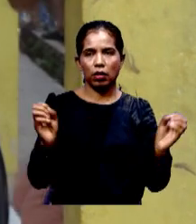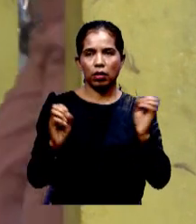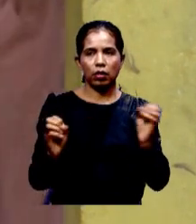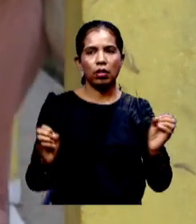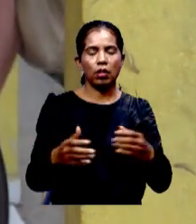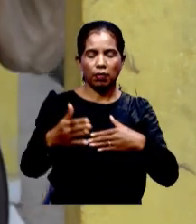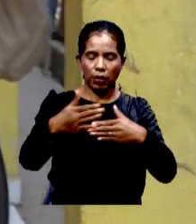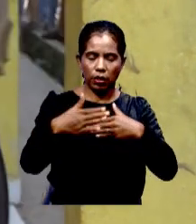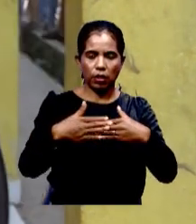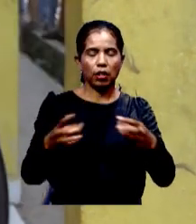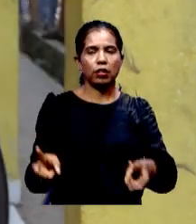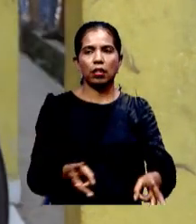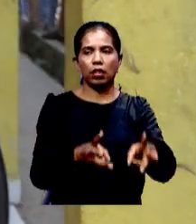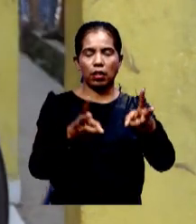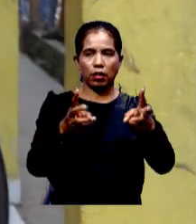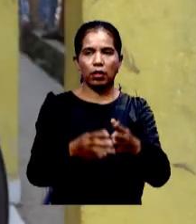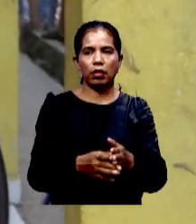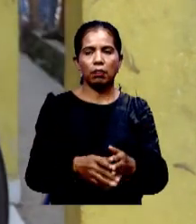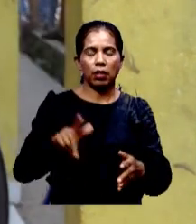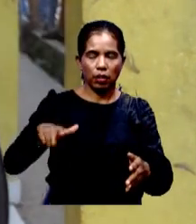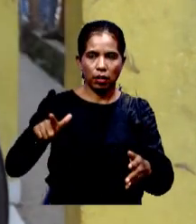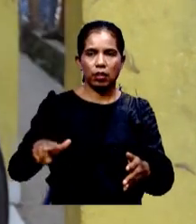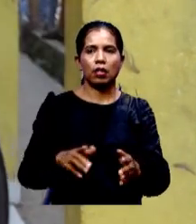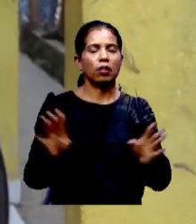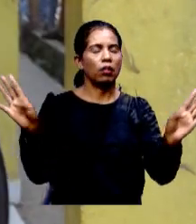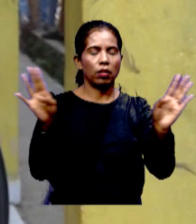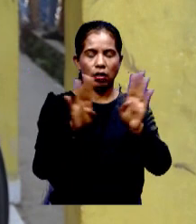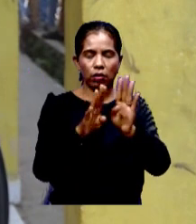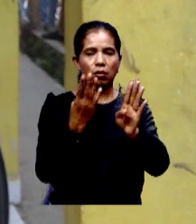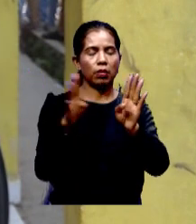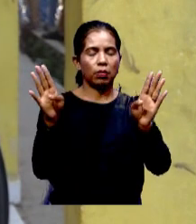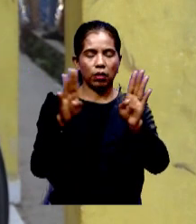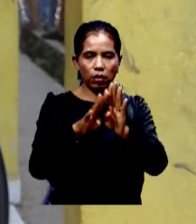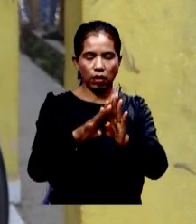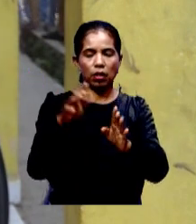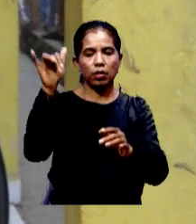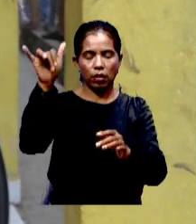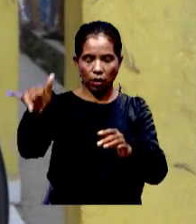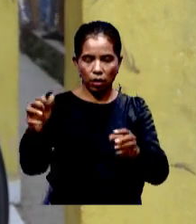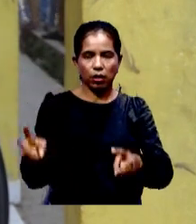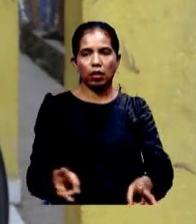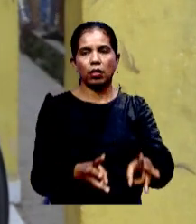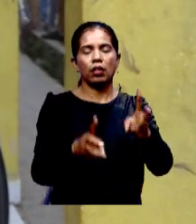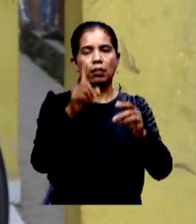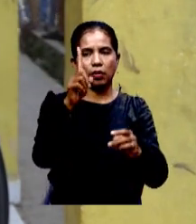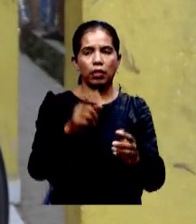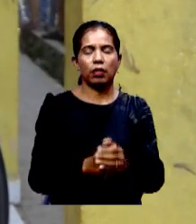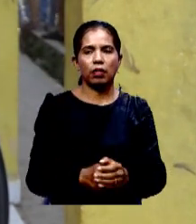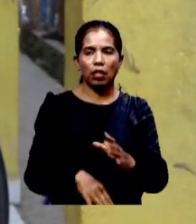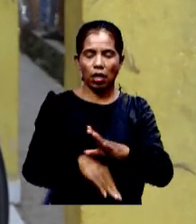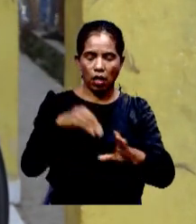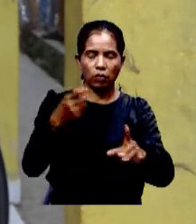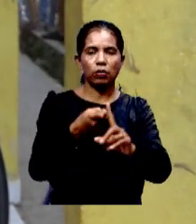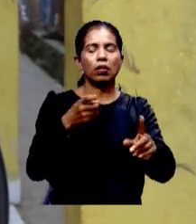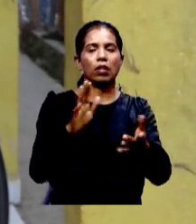estrada ni dog. So ke ni ane ansane mai tarde dari rumah orang mata nam takkan sekolah ni ane sempre estrada. Example ida tan ni sayo na husi